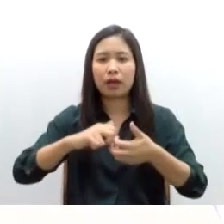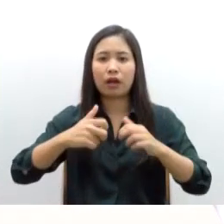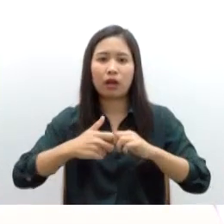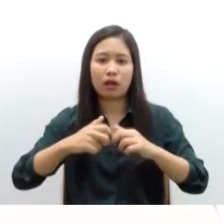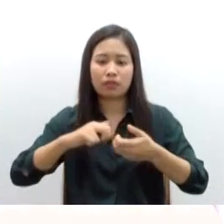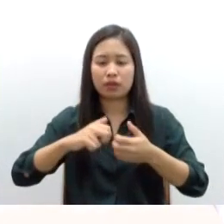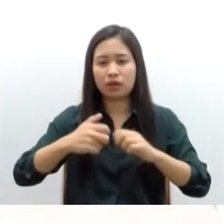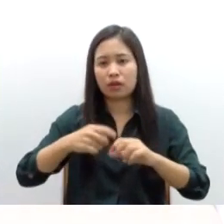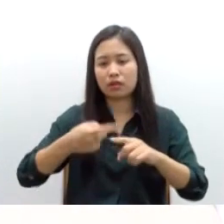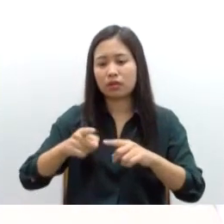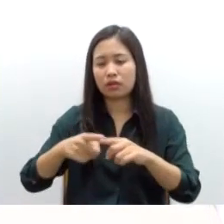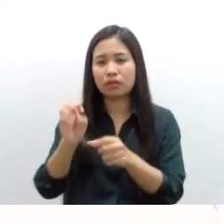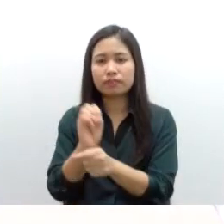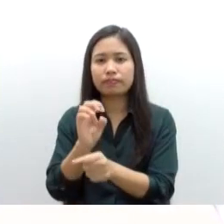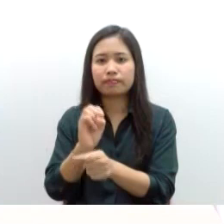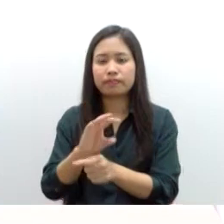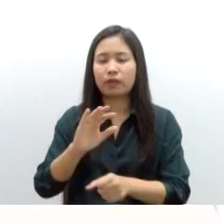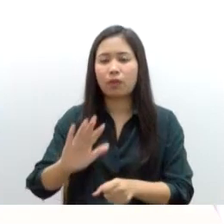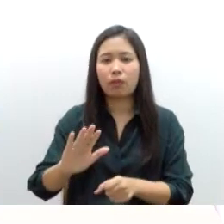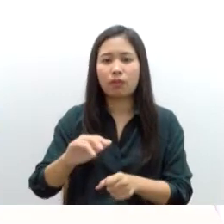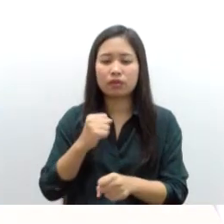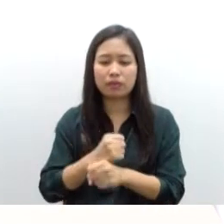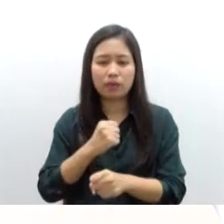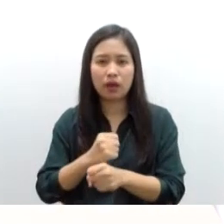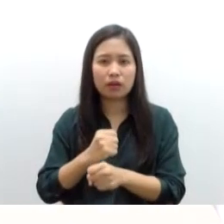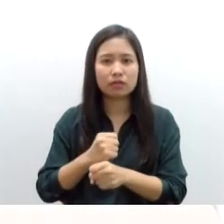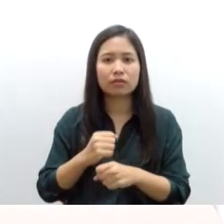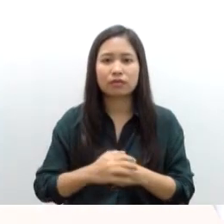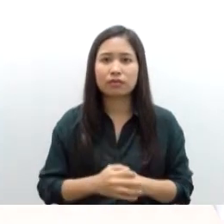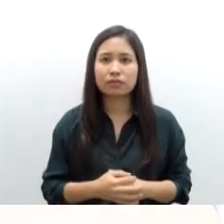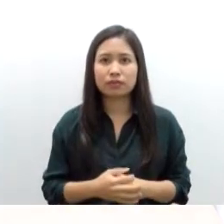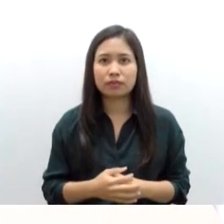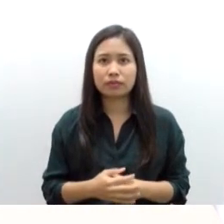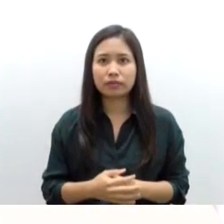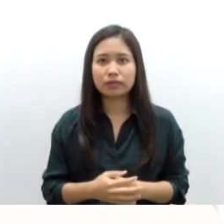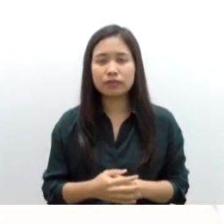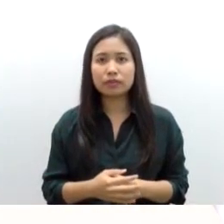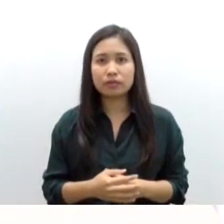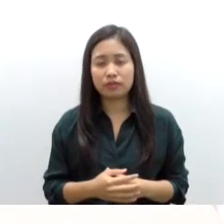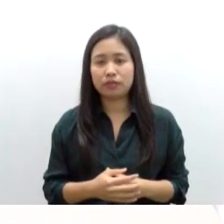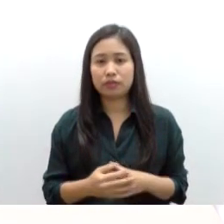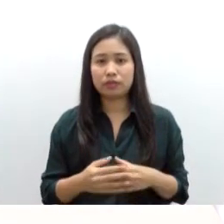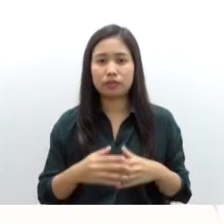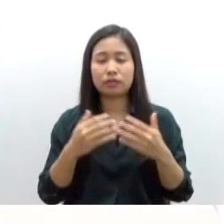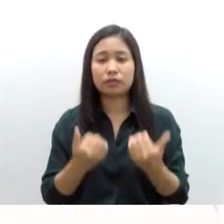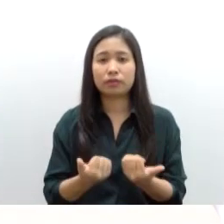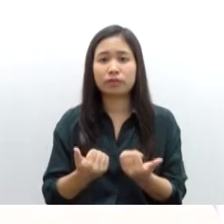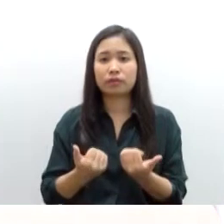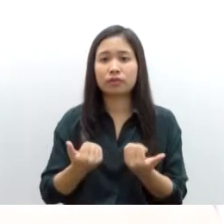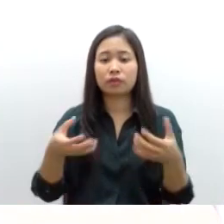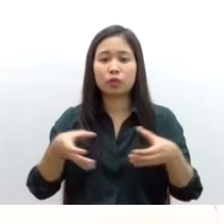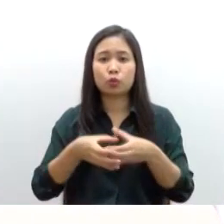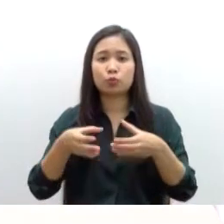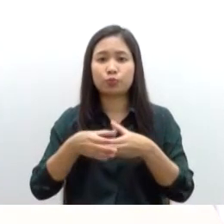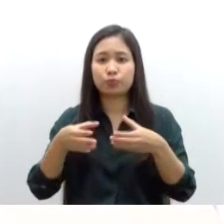ลอดถึงข้อเสนอแนะที่จะดำเนินการนะครับทั้งนี้นะครับสิ่งที่ทางคณะผู้ตรวจราชการผู้ช่วยผู้ตรวจราช